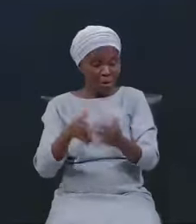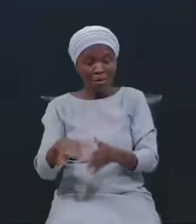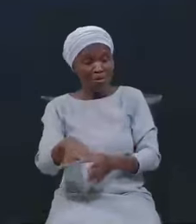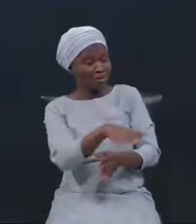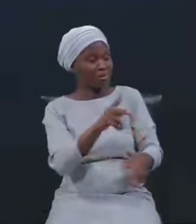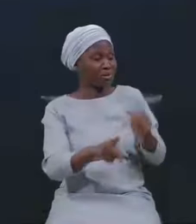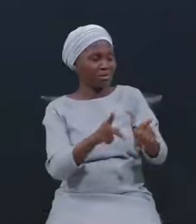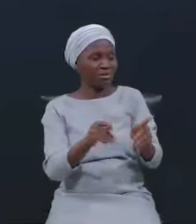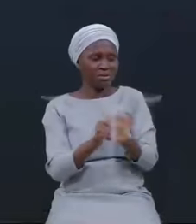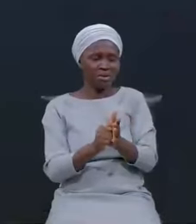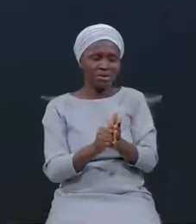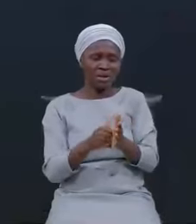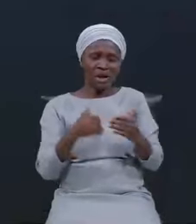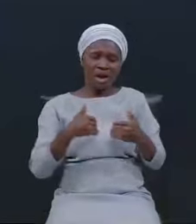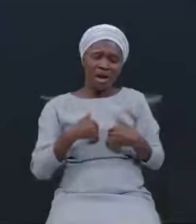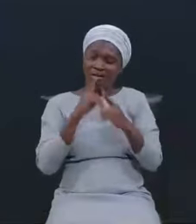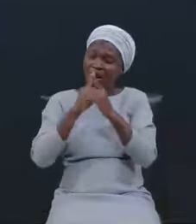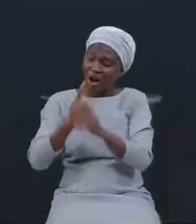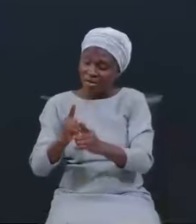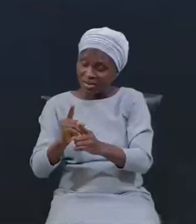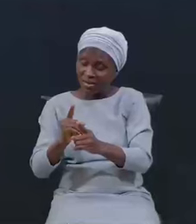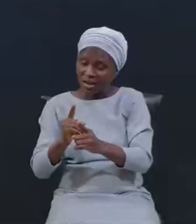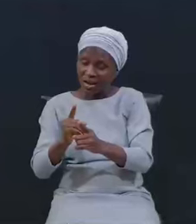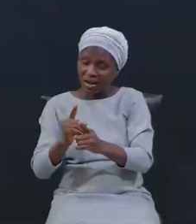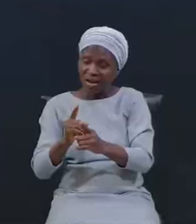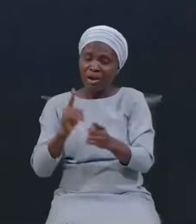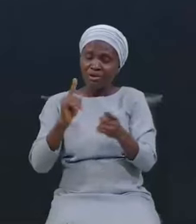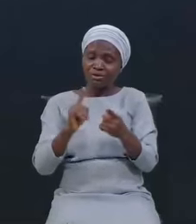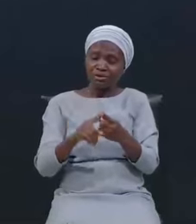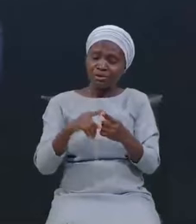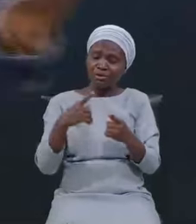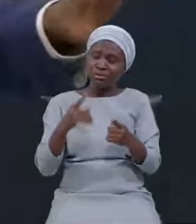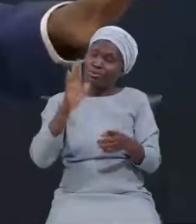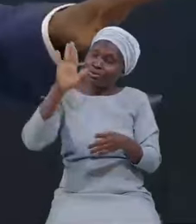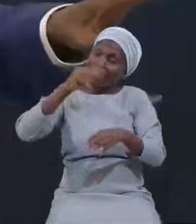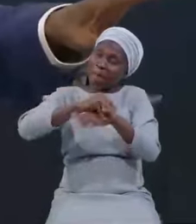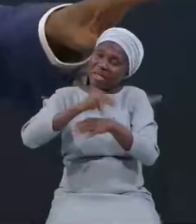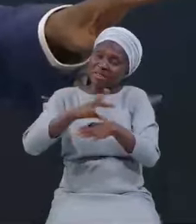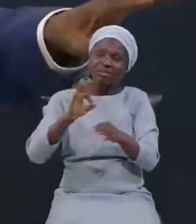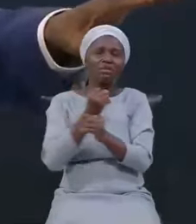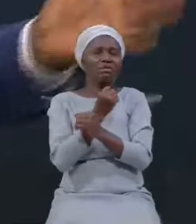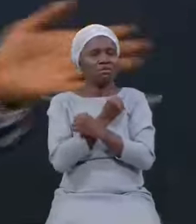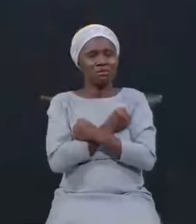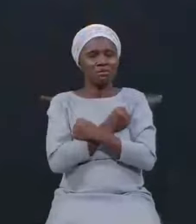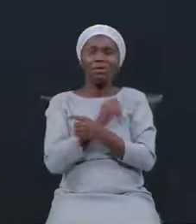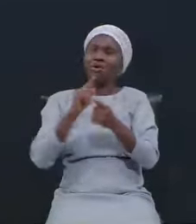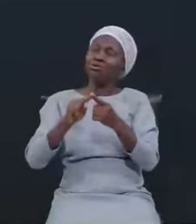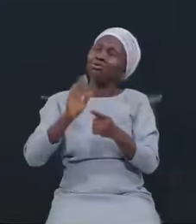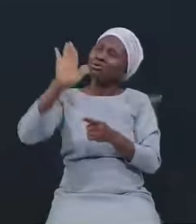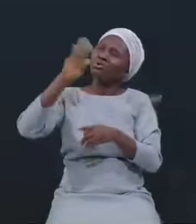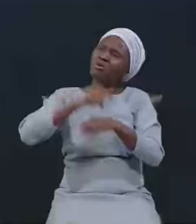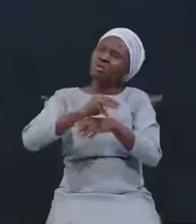d'amour, à ton message de grâce, et qui se sont détournés de leurs péchés et se